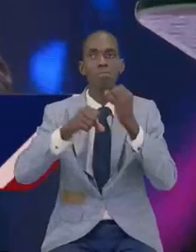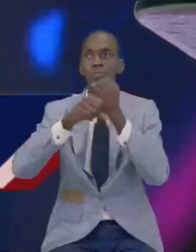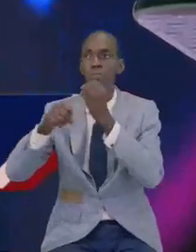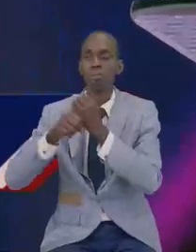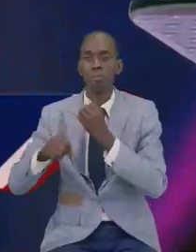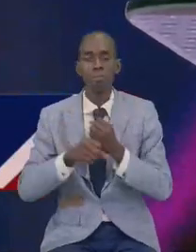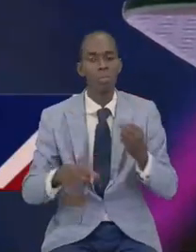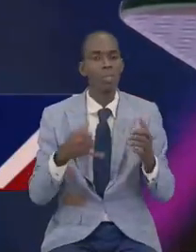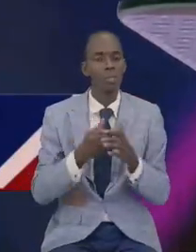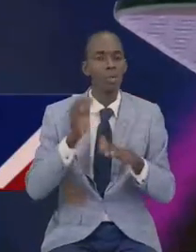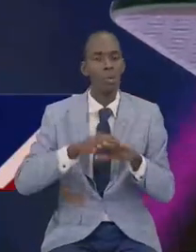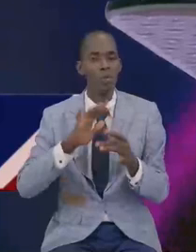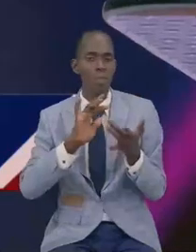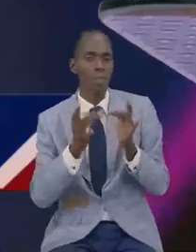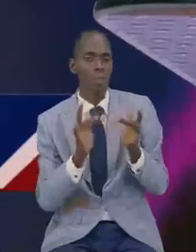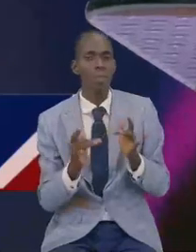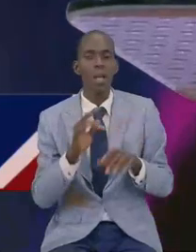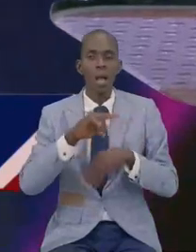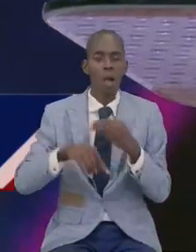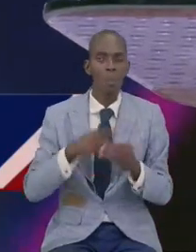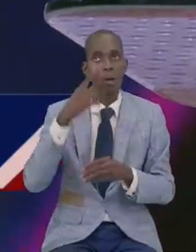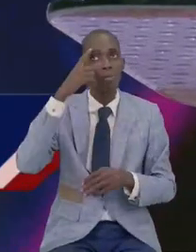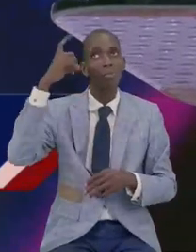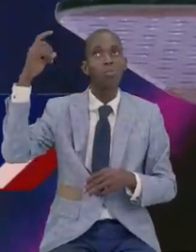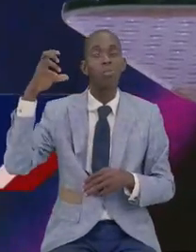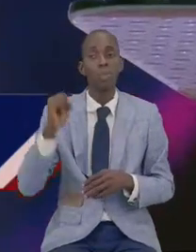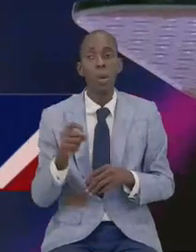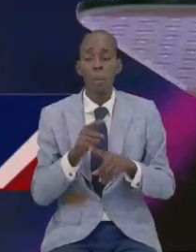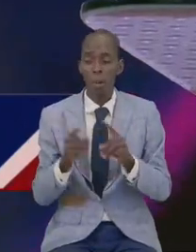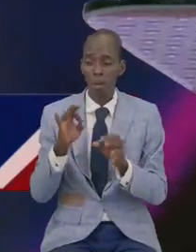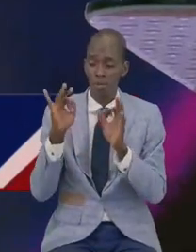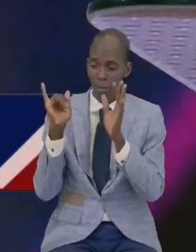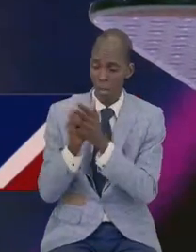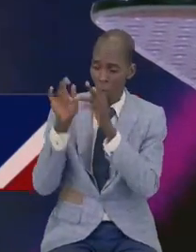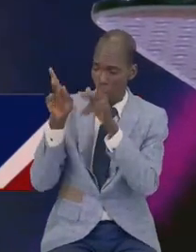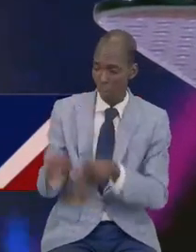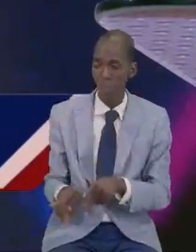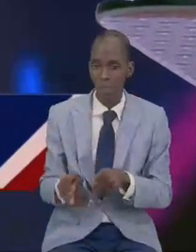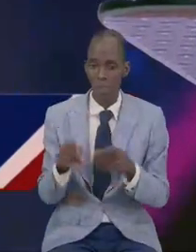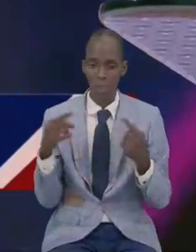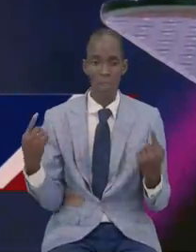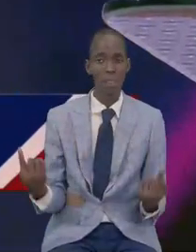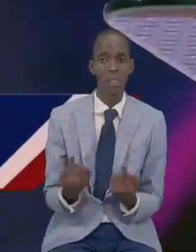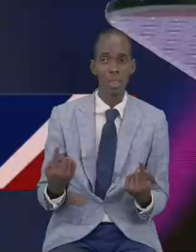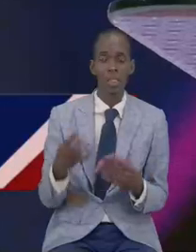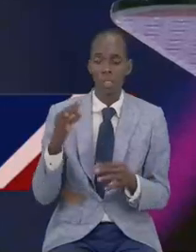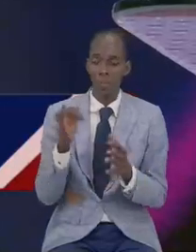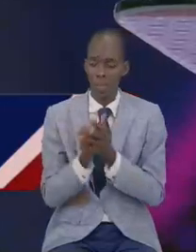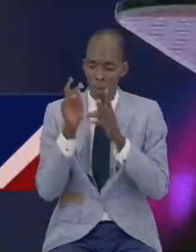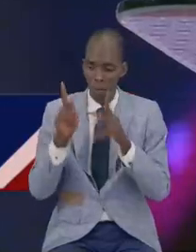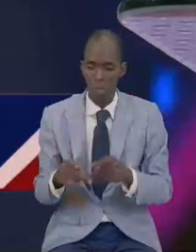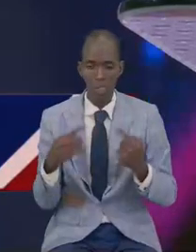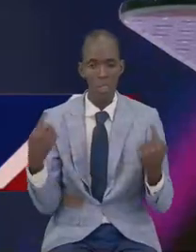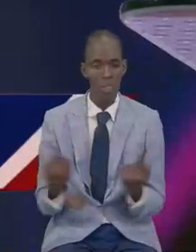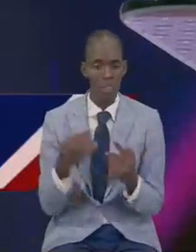réseaux sociaux, les visions et les songes, mais s'il transgresse, s'il pêche contre la parole de